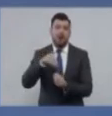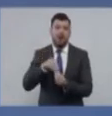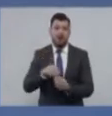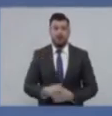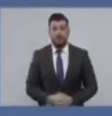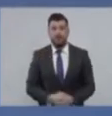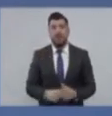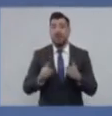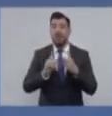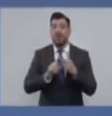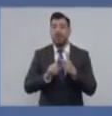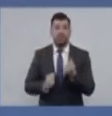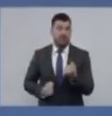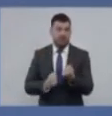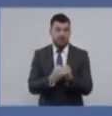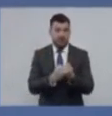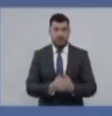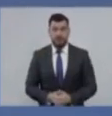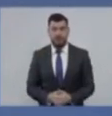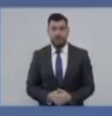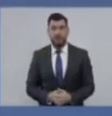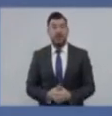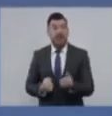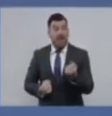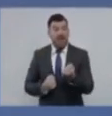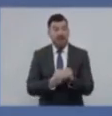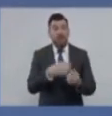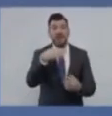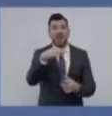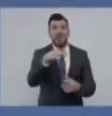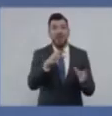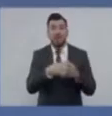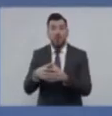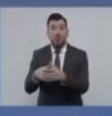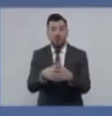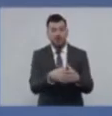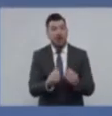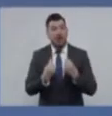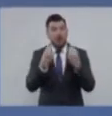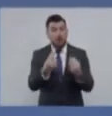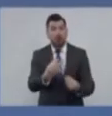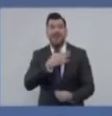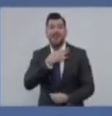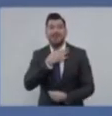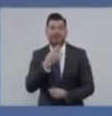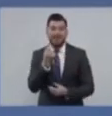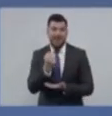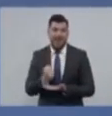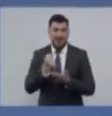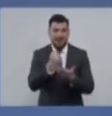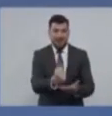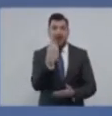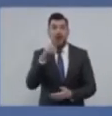παρέμβαση ενισχύουμε ευάλωτους συμπατριώτες μας χορηγείται έκτακτη ενίσχυση σε 1,4